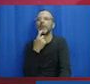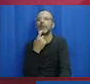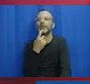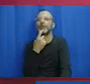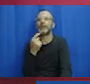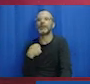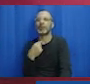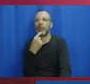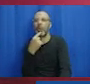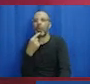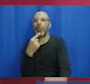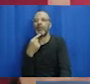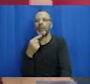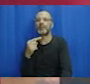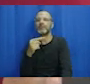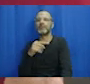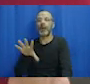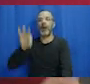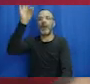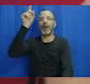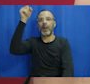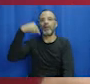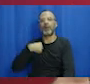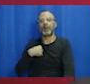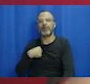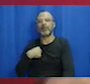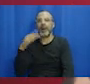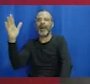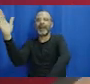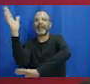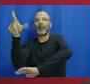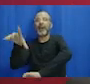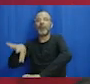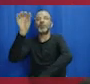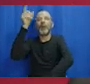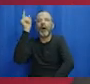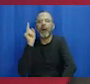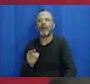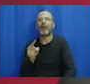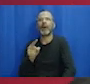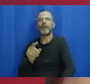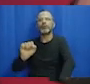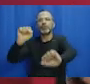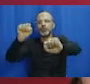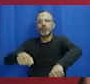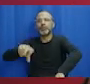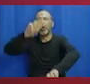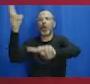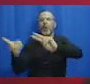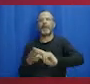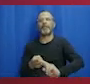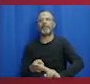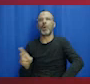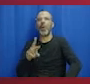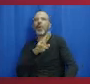احنا بنقول عن شعب الله المختار. صحيح. الدولة المختارة التي يجب عليها أن تتحكم في كل العالم